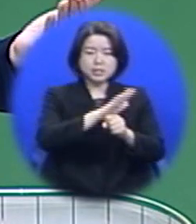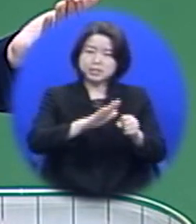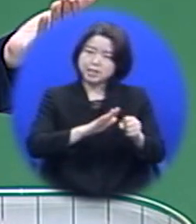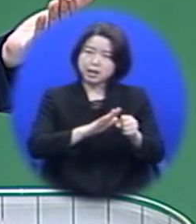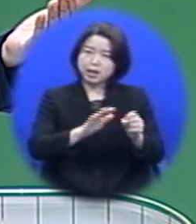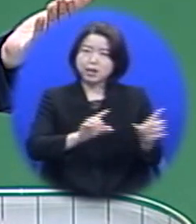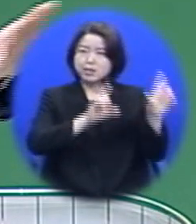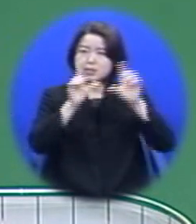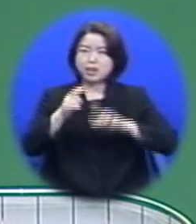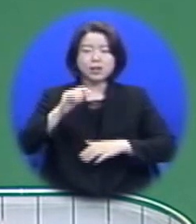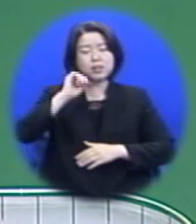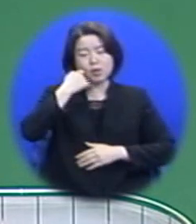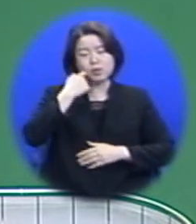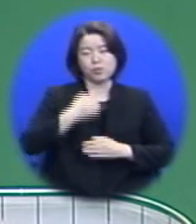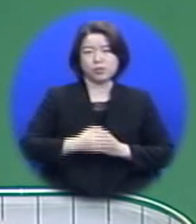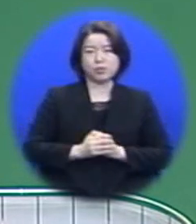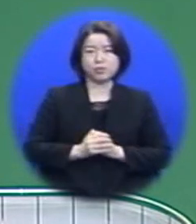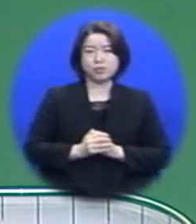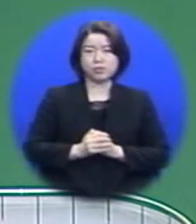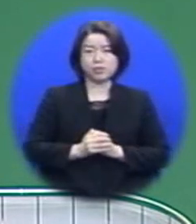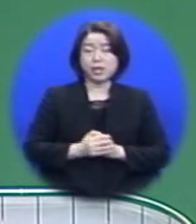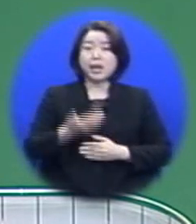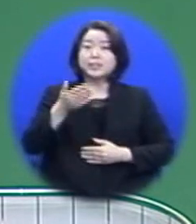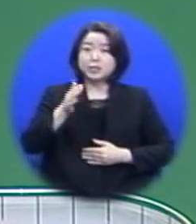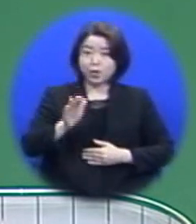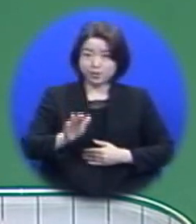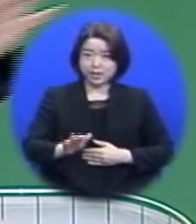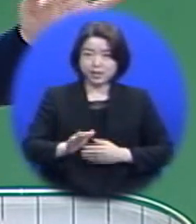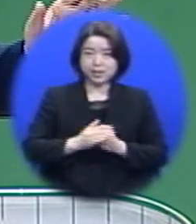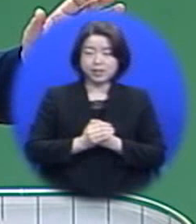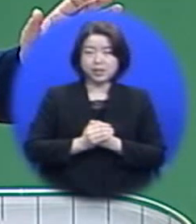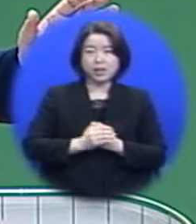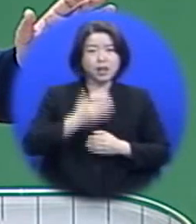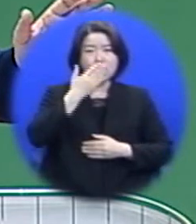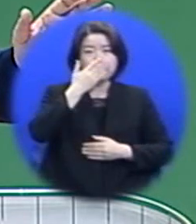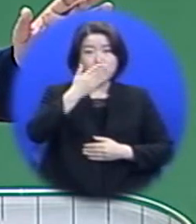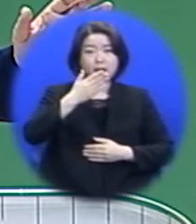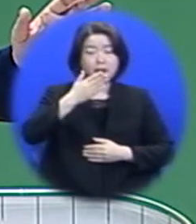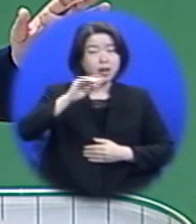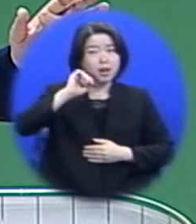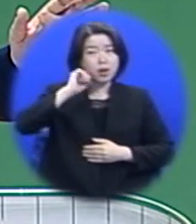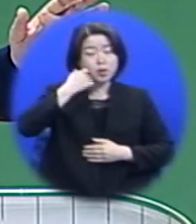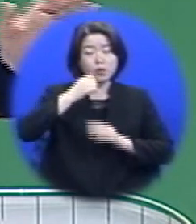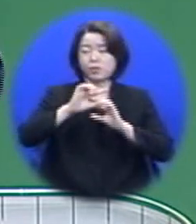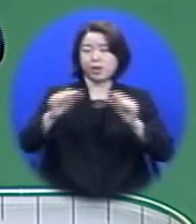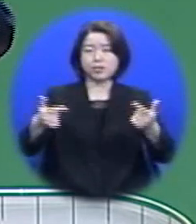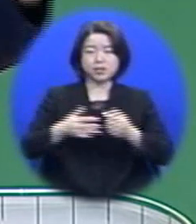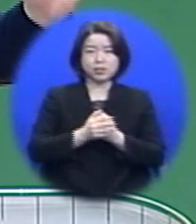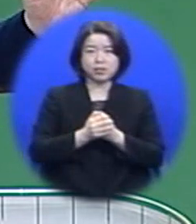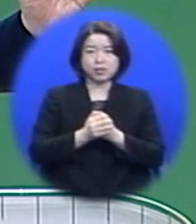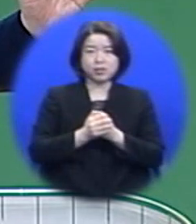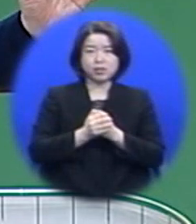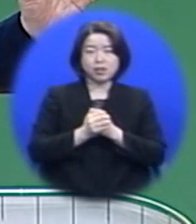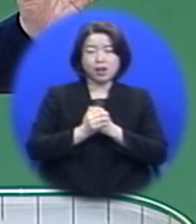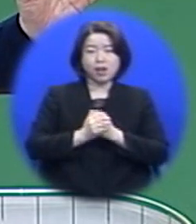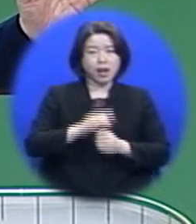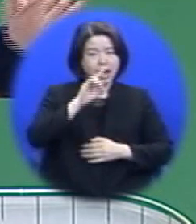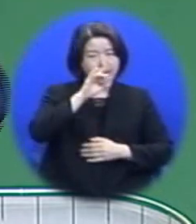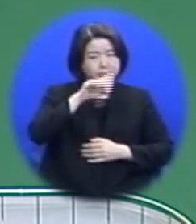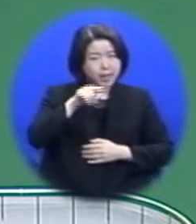수 없습니다 그러나 불가능한 건 아닙니다 안 되는 건